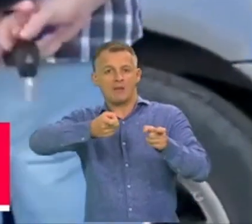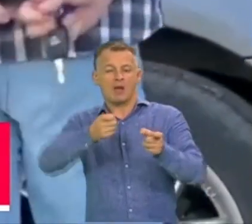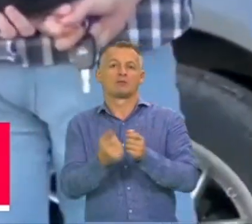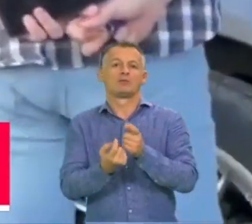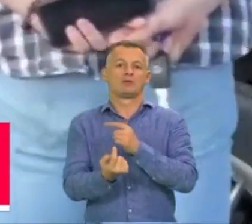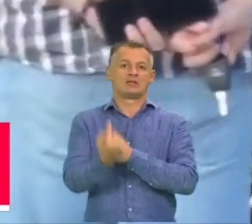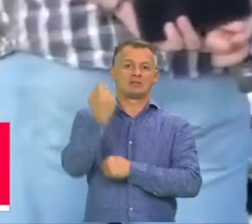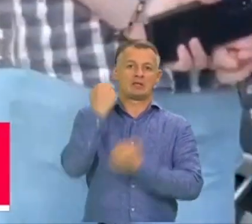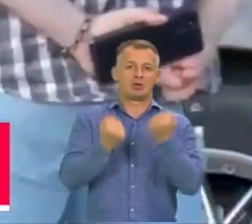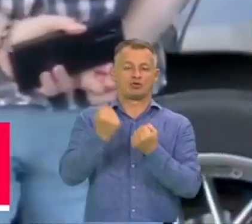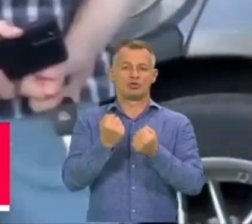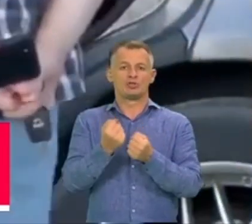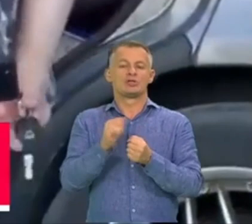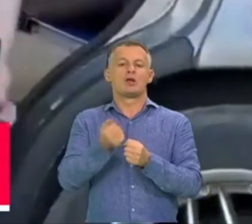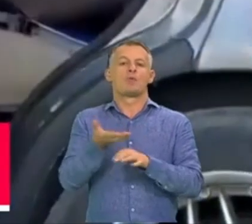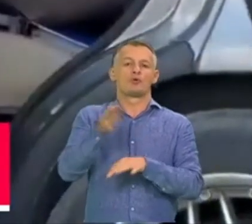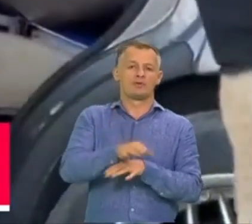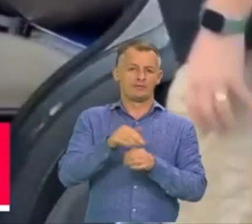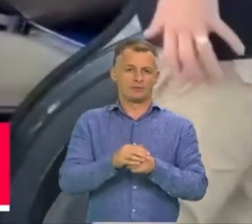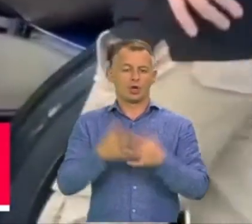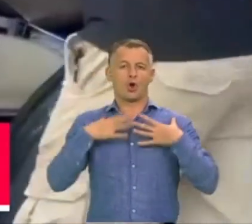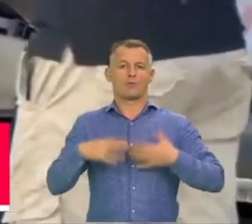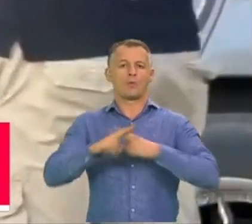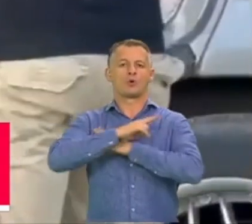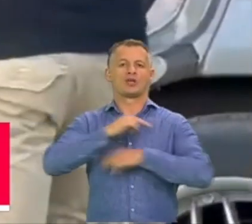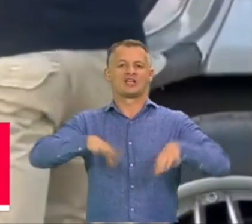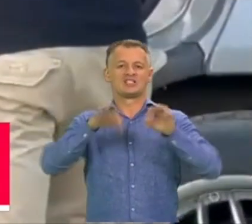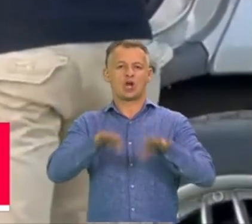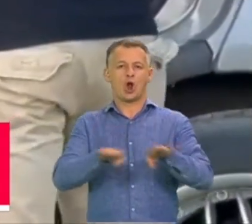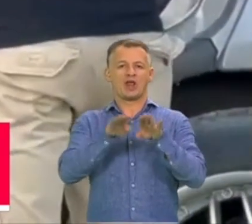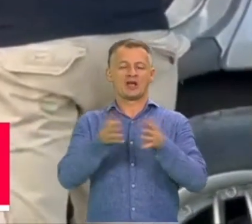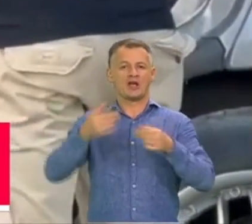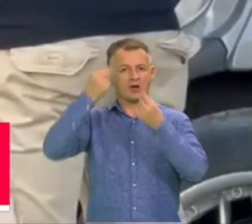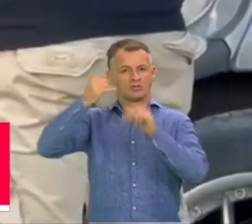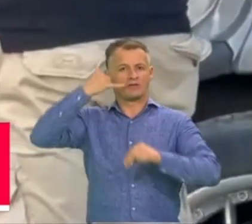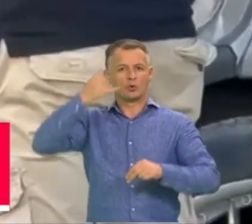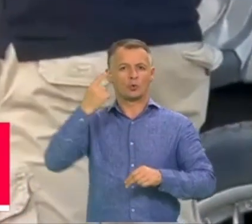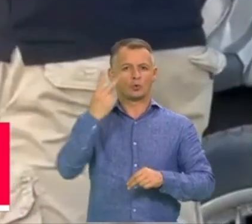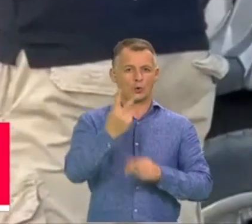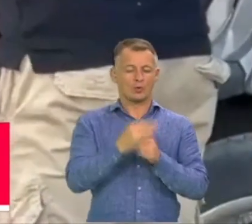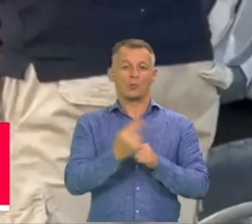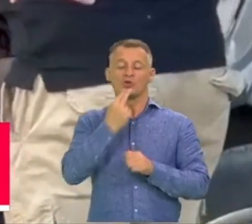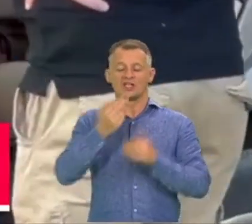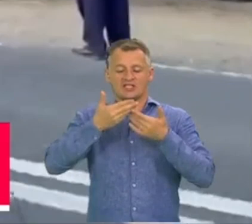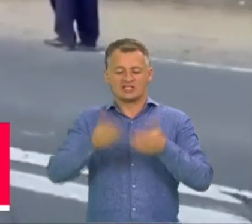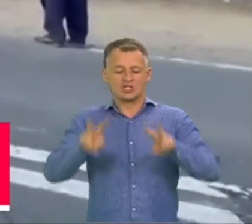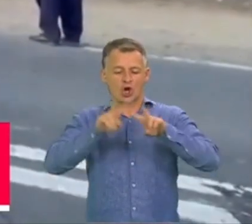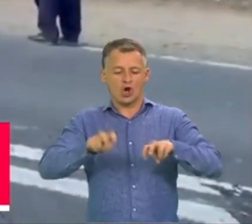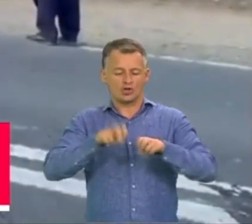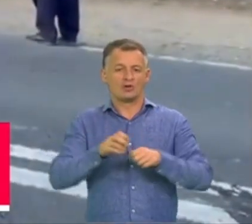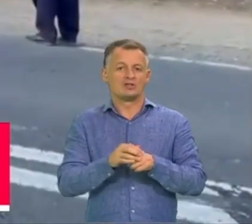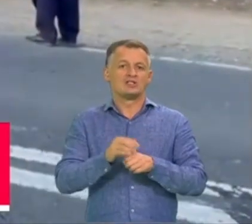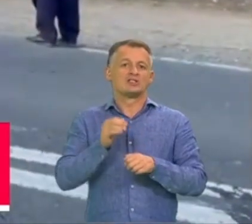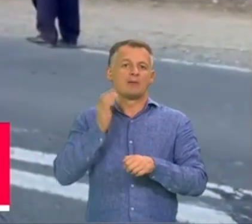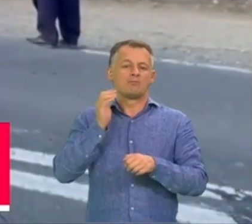și-a pus capăt zilelor. Trupul i-a fost descoperit de o colegă care a sunat imediat la 112. Polițiștii au deschis o anchetă și încearcă să stabilească